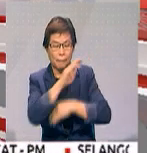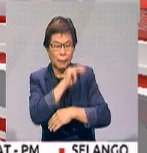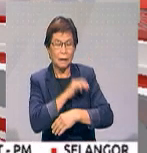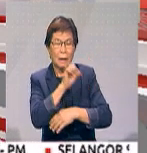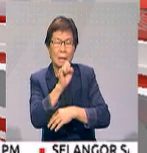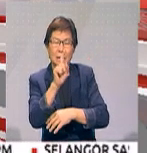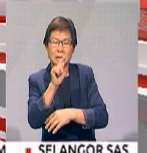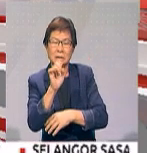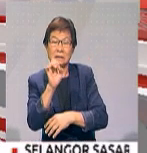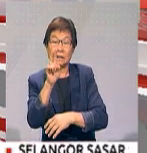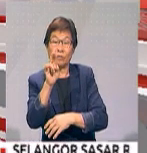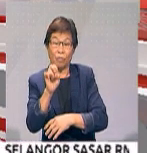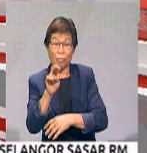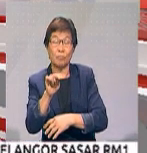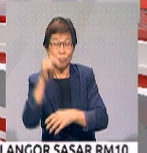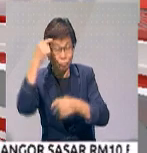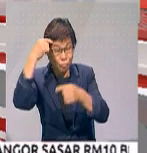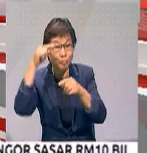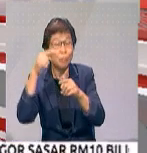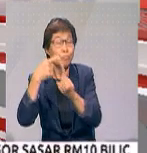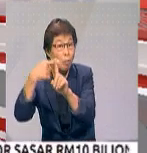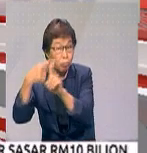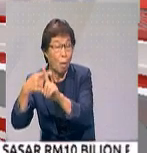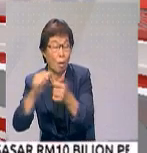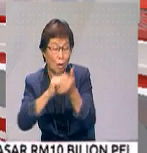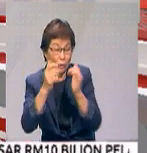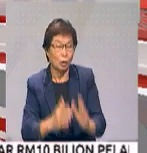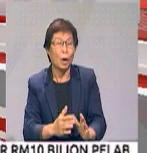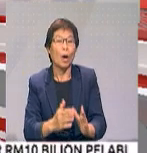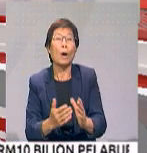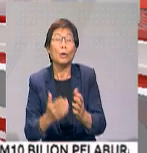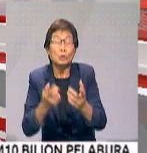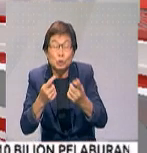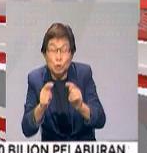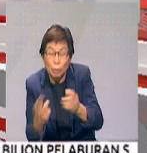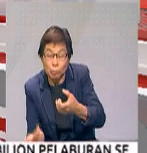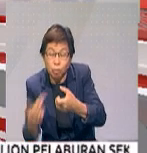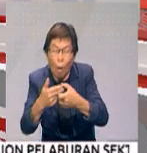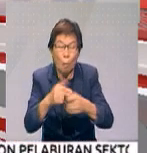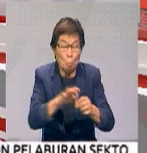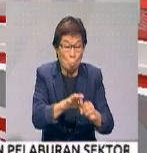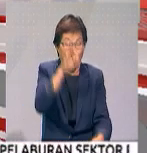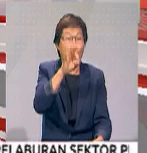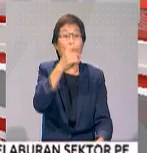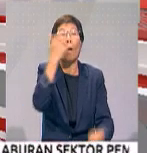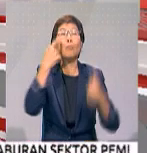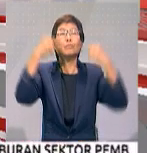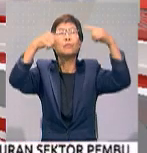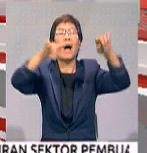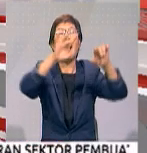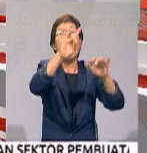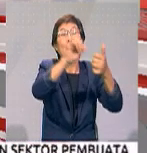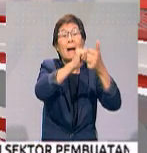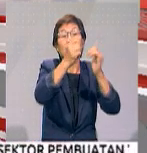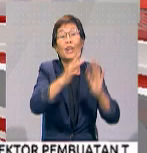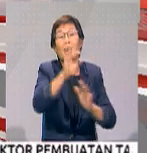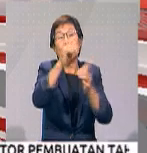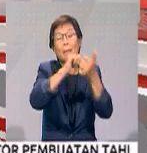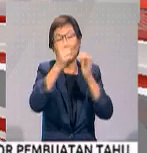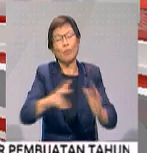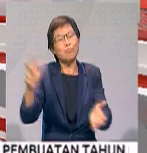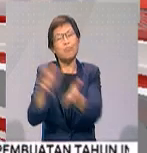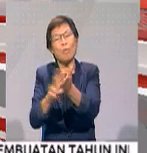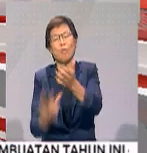Steven Sim positif atlet-atlet yang sedang memburu slot kini bersemangat tinggi. Ekoran kejayaan 8 atlet yang telah pun